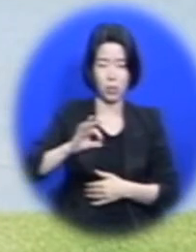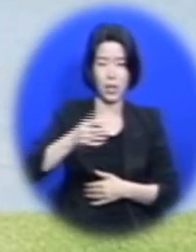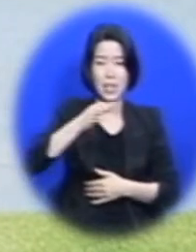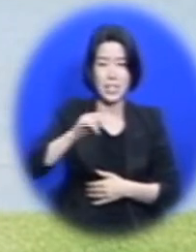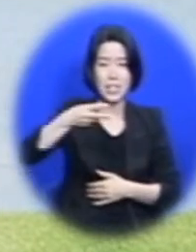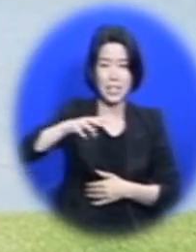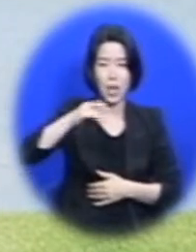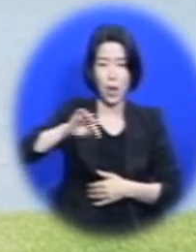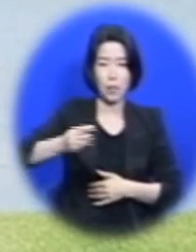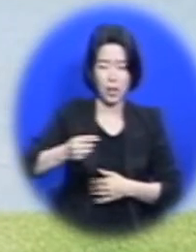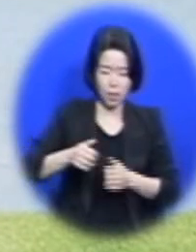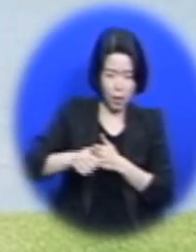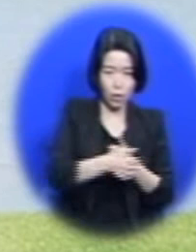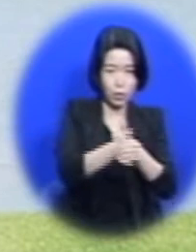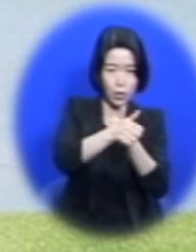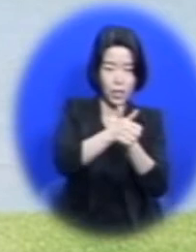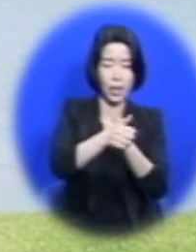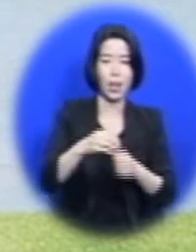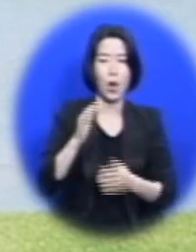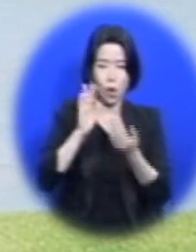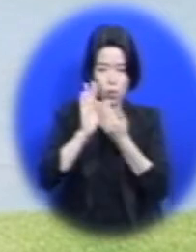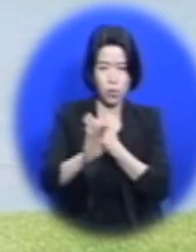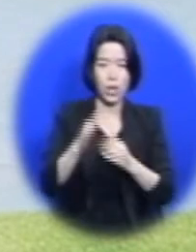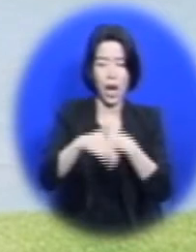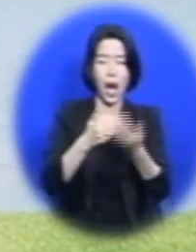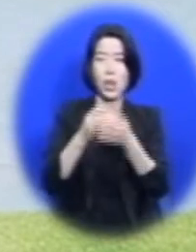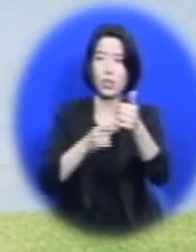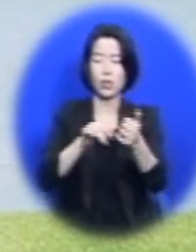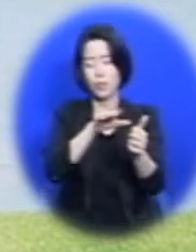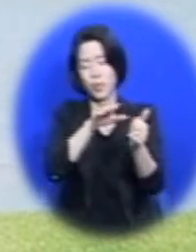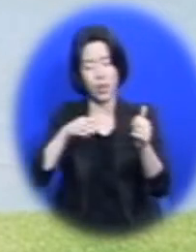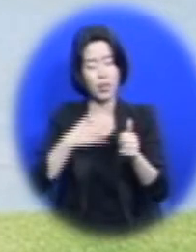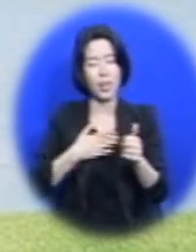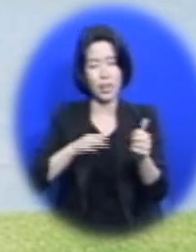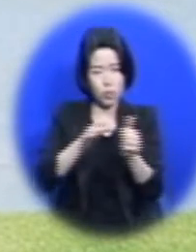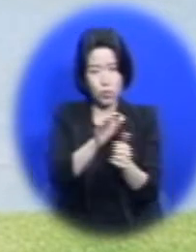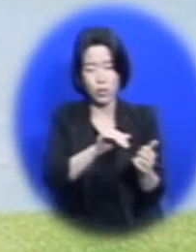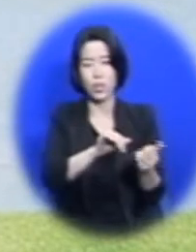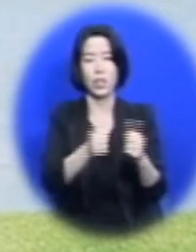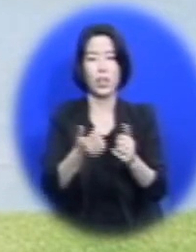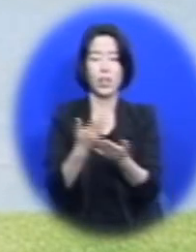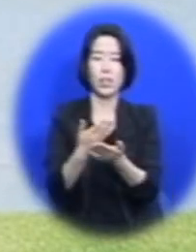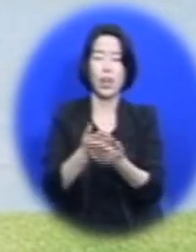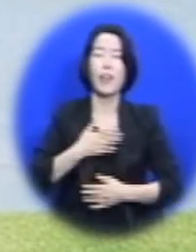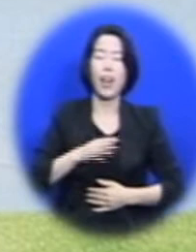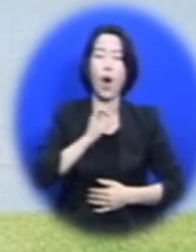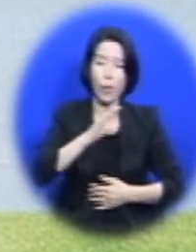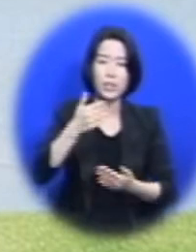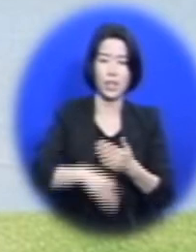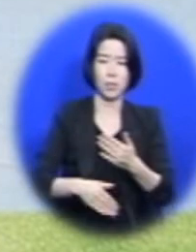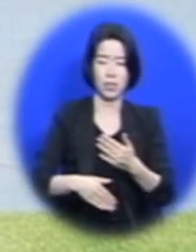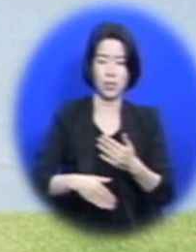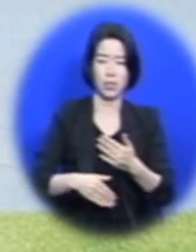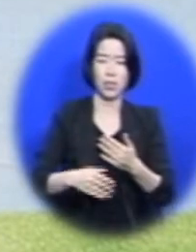쫓기고 쫓기다가 나중에는 하나님께 죽여달라고 그랬어요. 하나님, 나 혼자 남았습니다. 하나님, 나